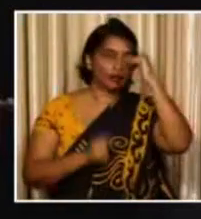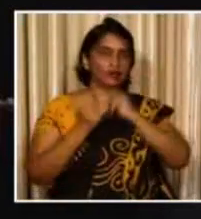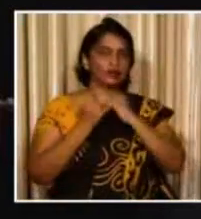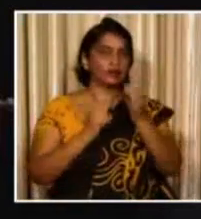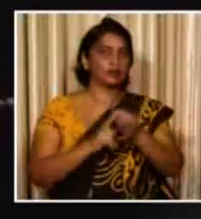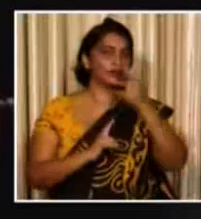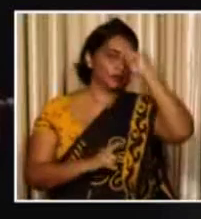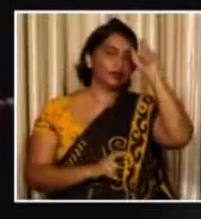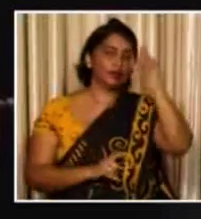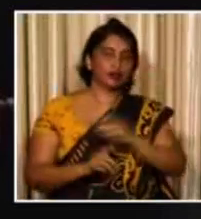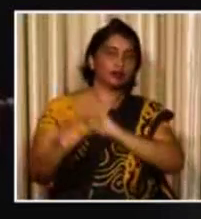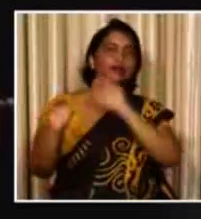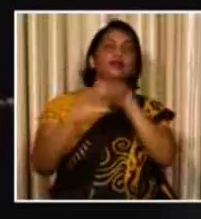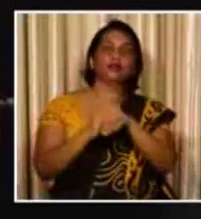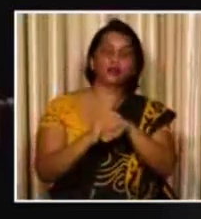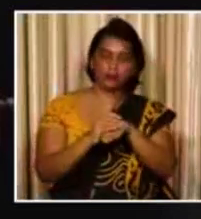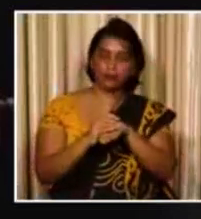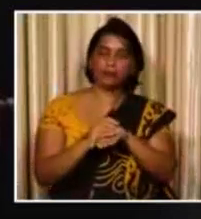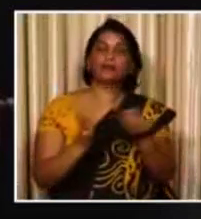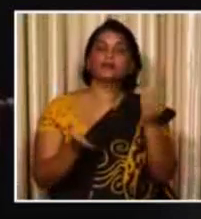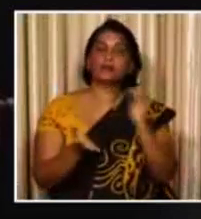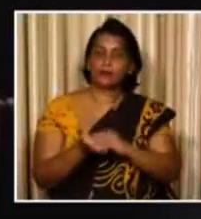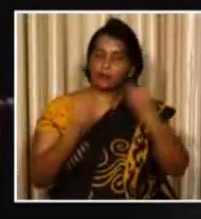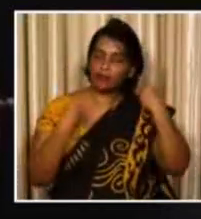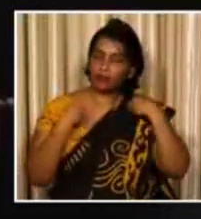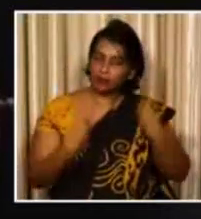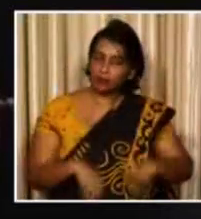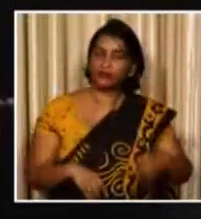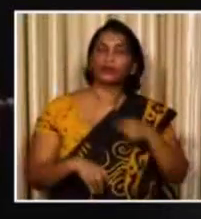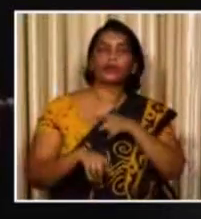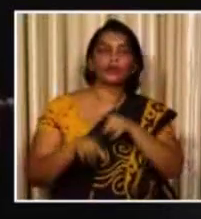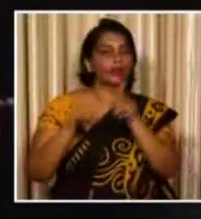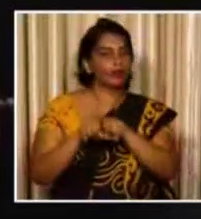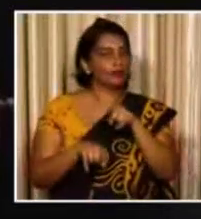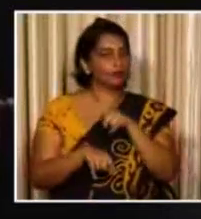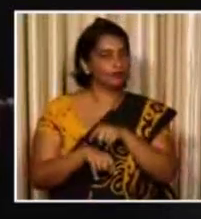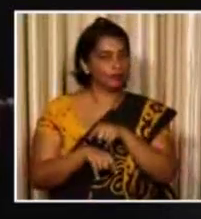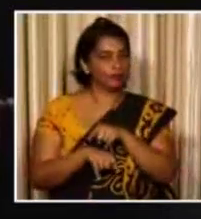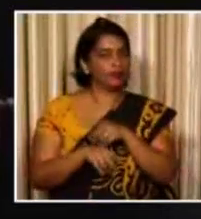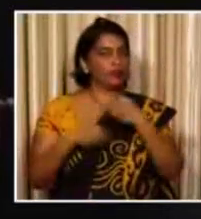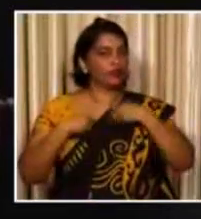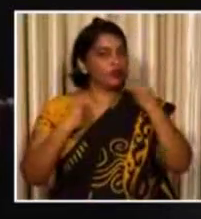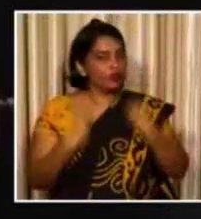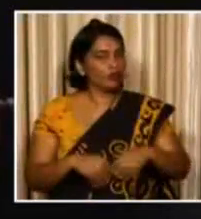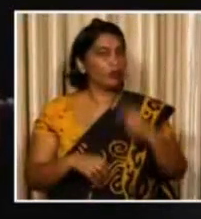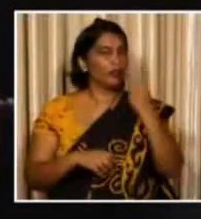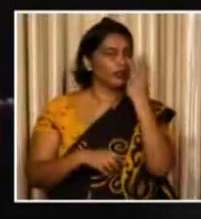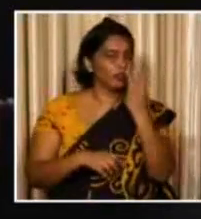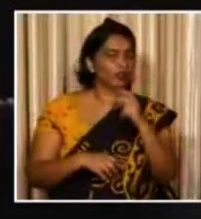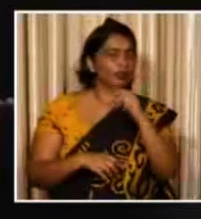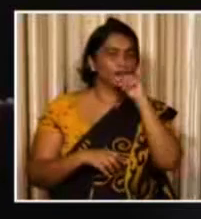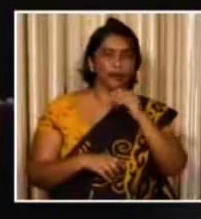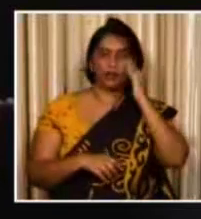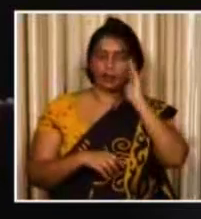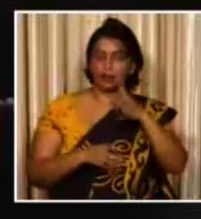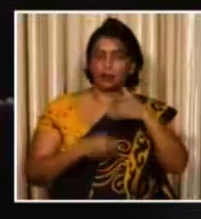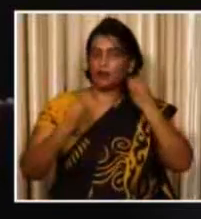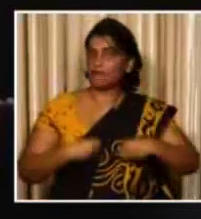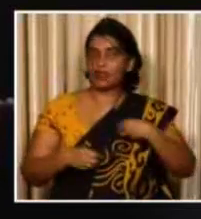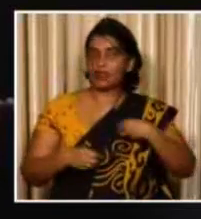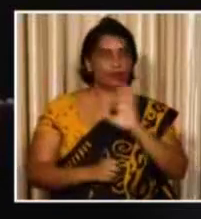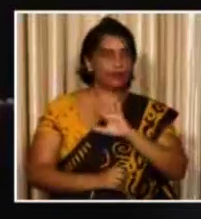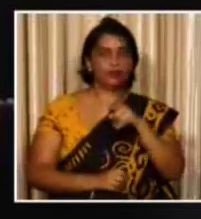ප්‍රේමදාස මැතිතුමා ඉදිරිපත් කොට යලිත් පරාජය වුණා. එම පරාජයන් දෙකත් ඇත්තටම ස්වභාවික පරාජයන්